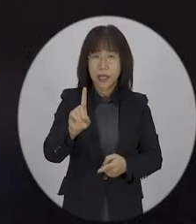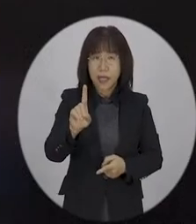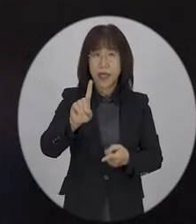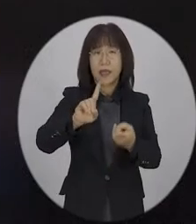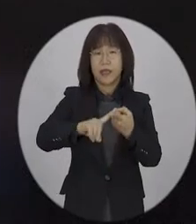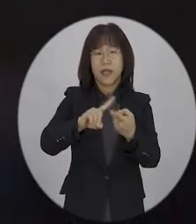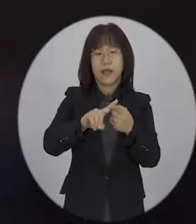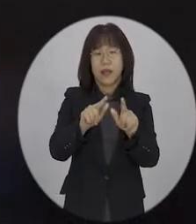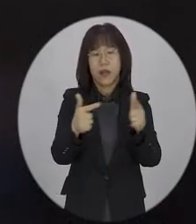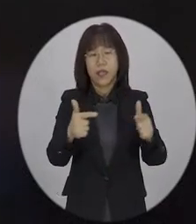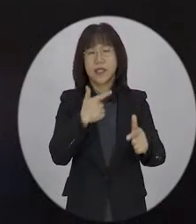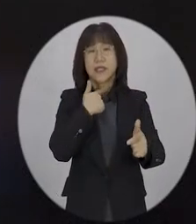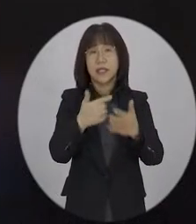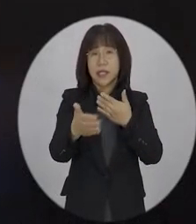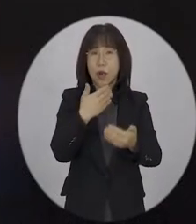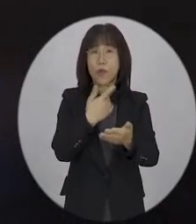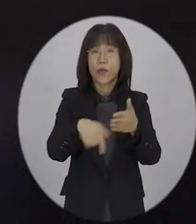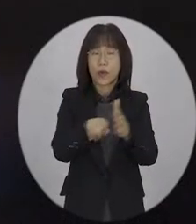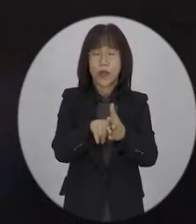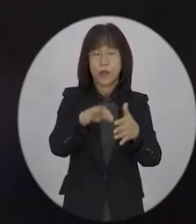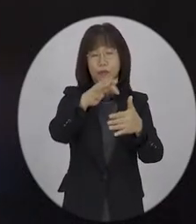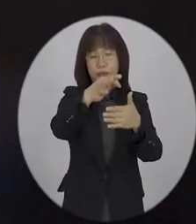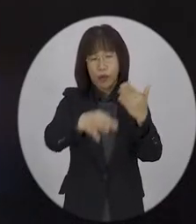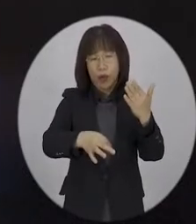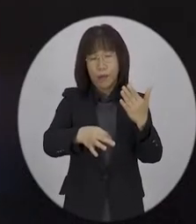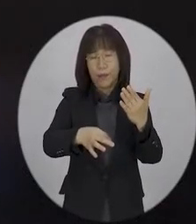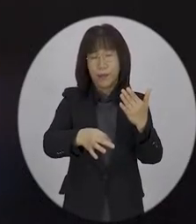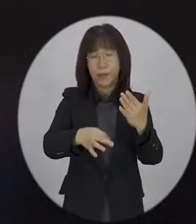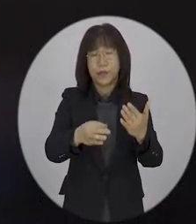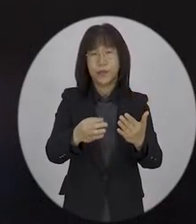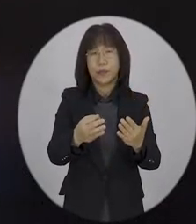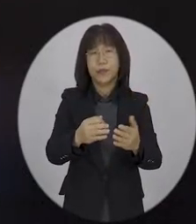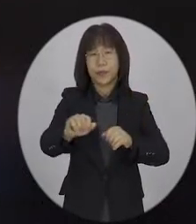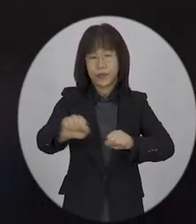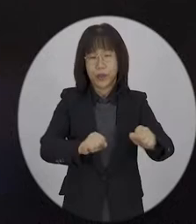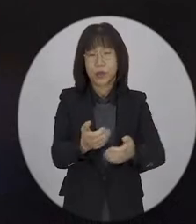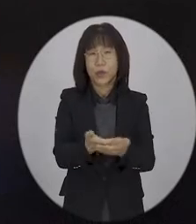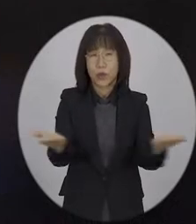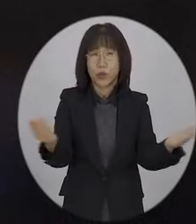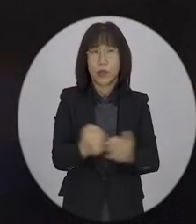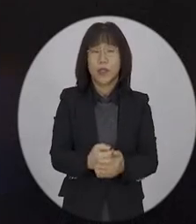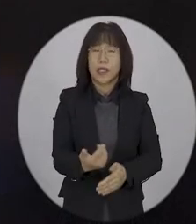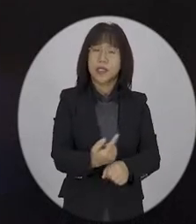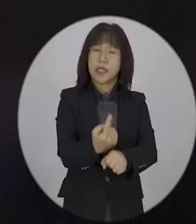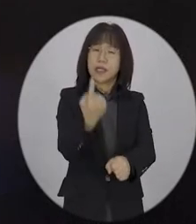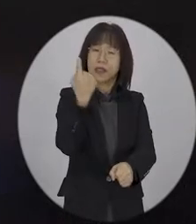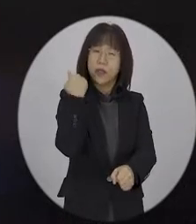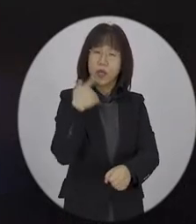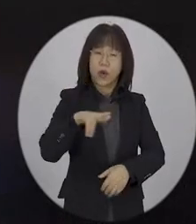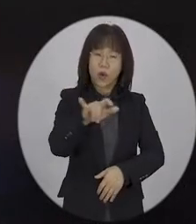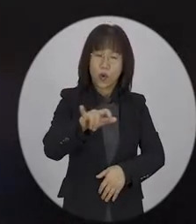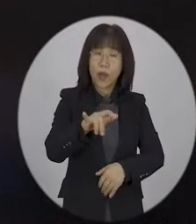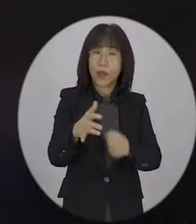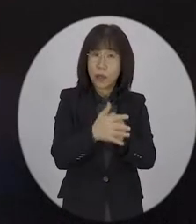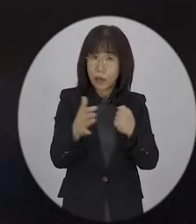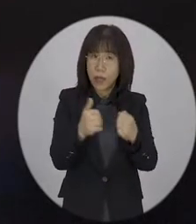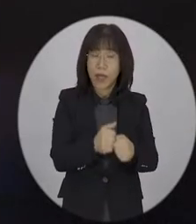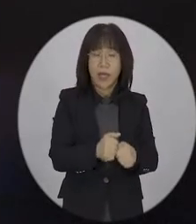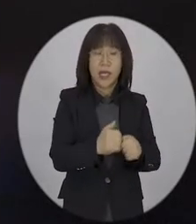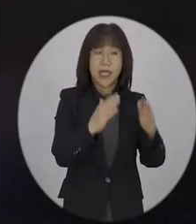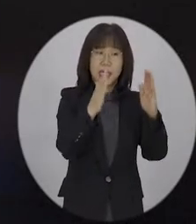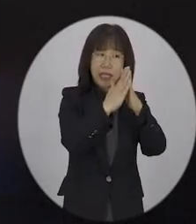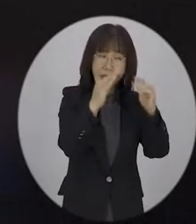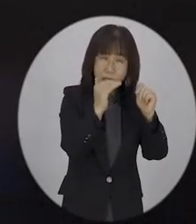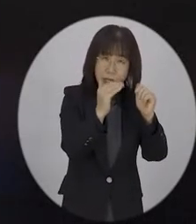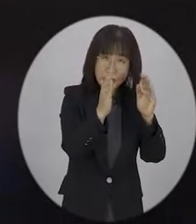청소년들이 참여할 수 있는 다양한 프로그램을 운영하고 있습니다 작년에는 코로나 1구 여파로 현장 교육과